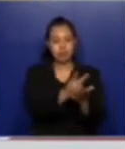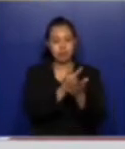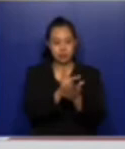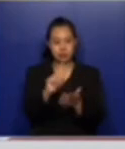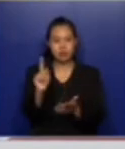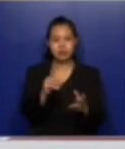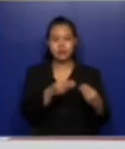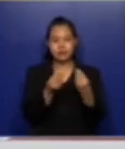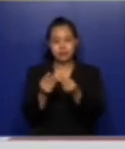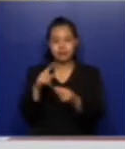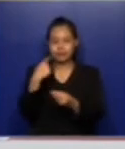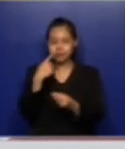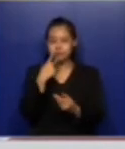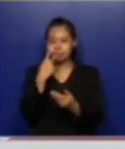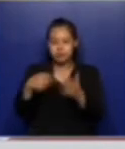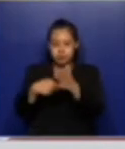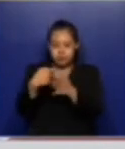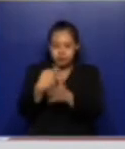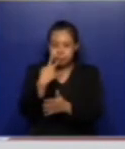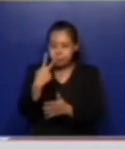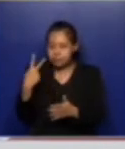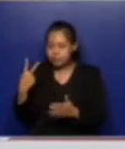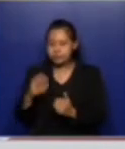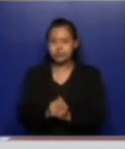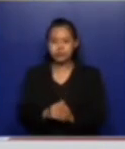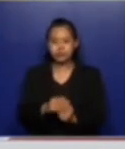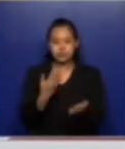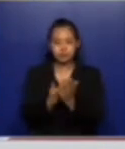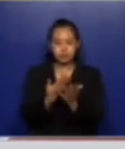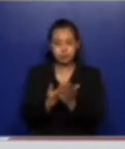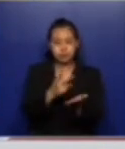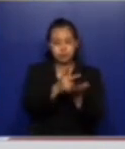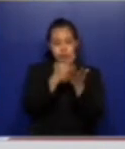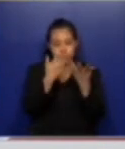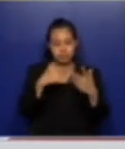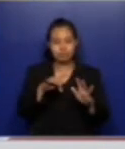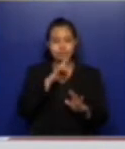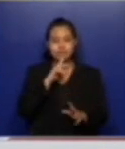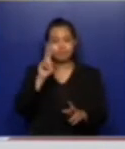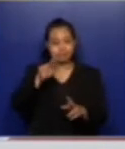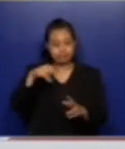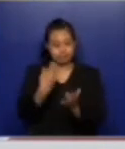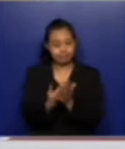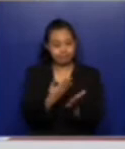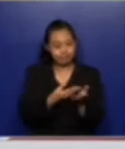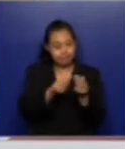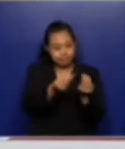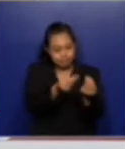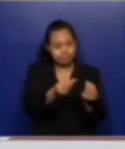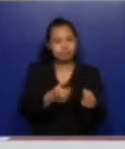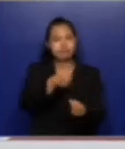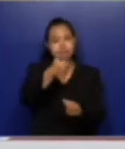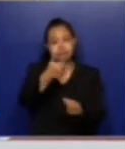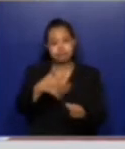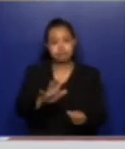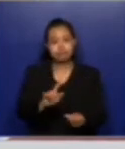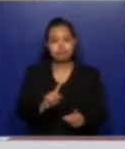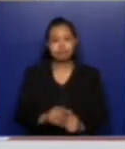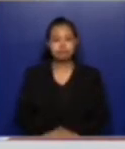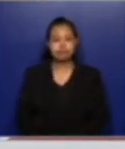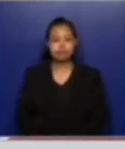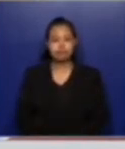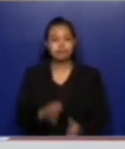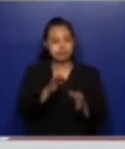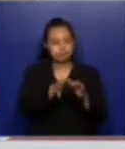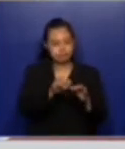ต้องดูที่มาที่ไปกู้ไปแล้วสามารถที่จะเอาเงินคืนเขาได้ไหมไม่มีทางหรอกครับธนาคารไทยนี่จ